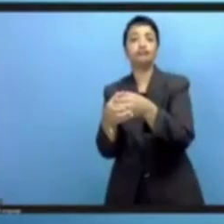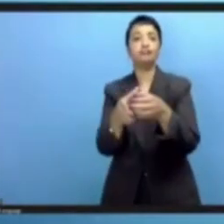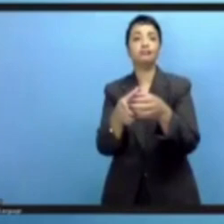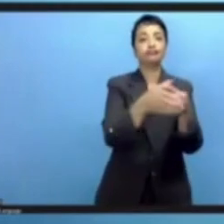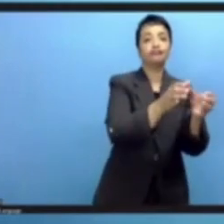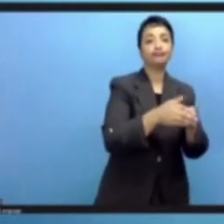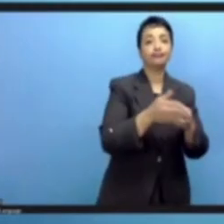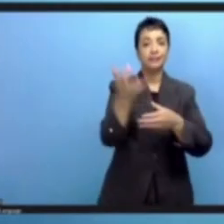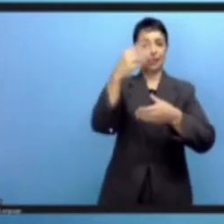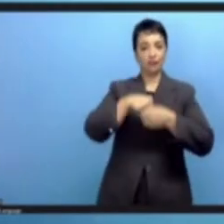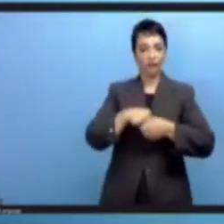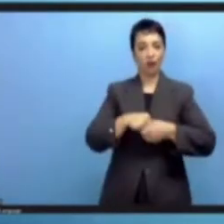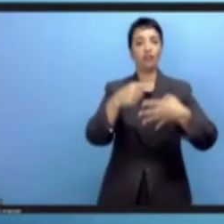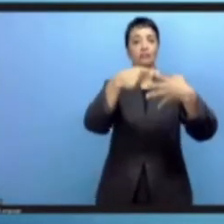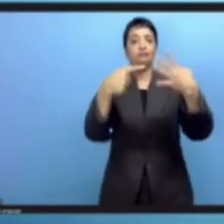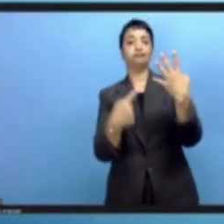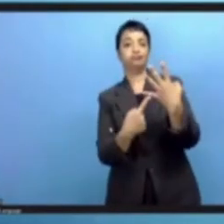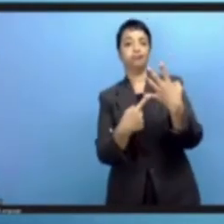ouvert,